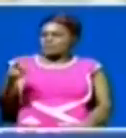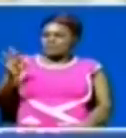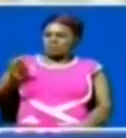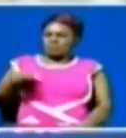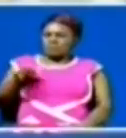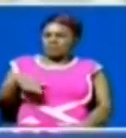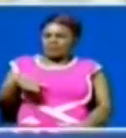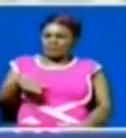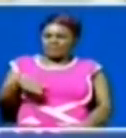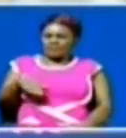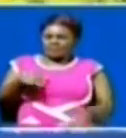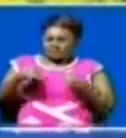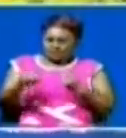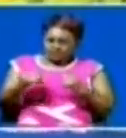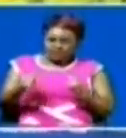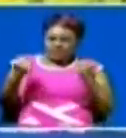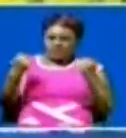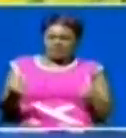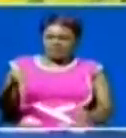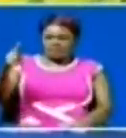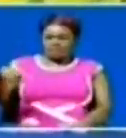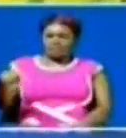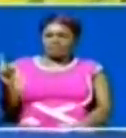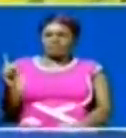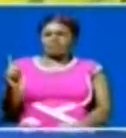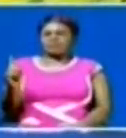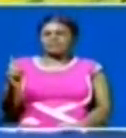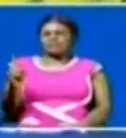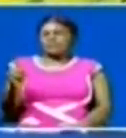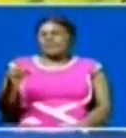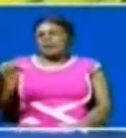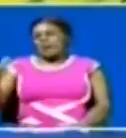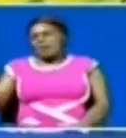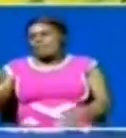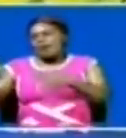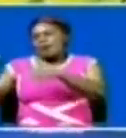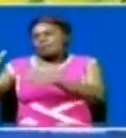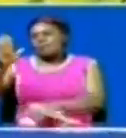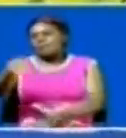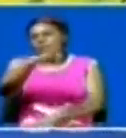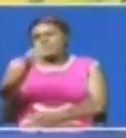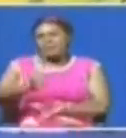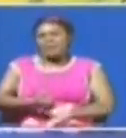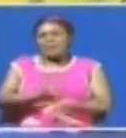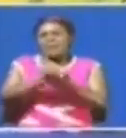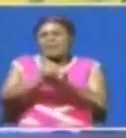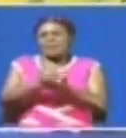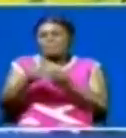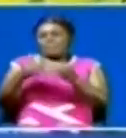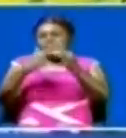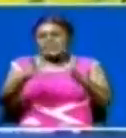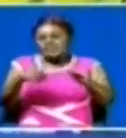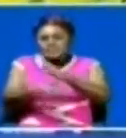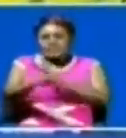wamama wakasane tu wapitishe. Na wale wako nje ya bunge tuwasaidie wale wako